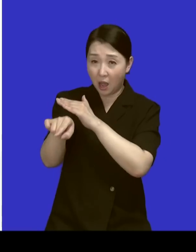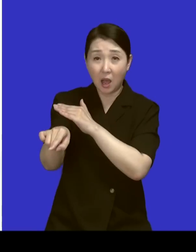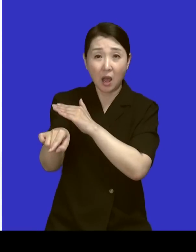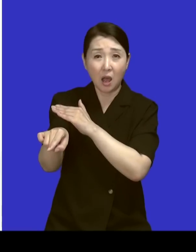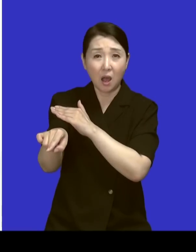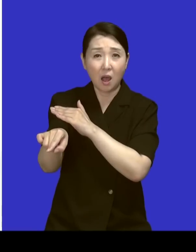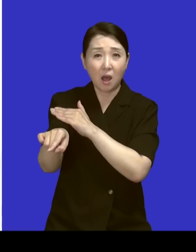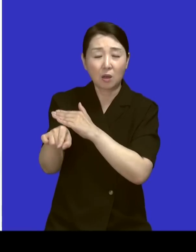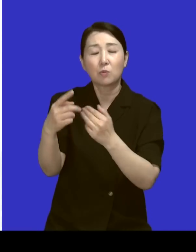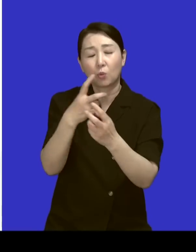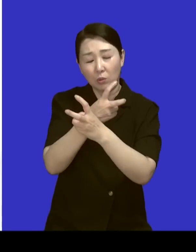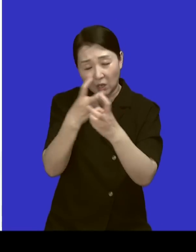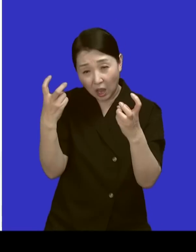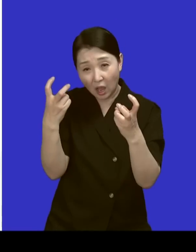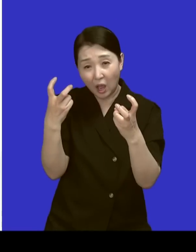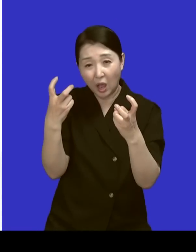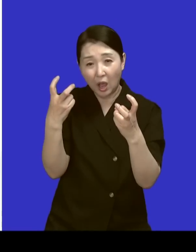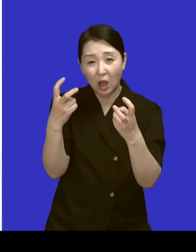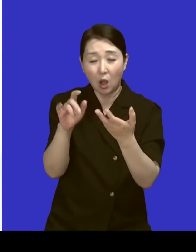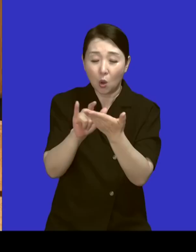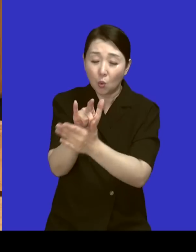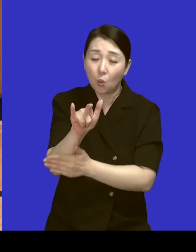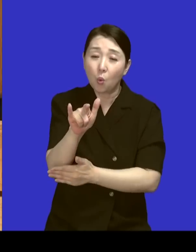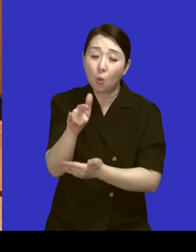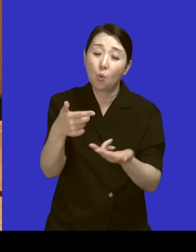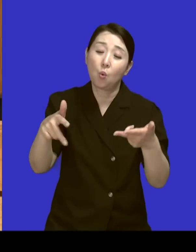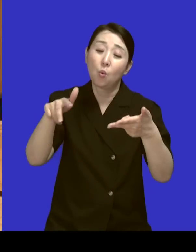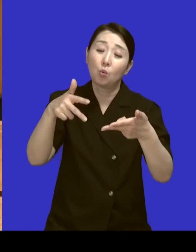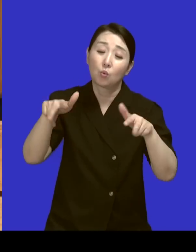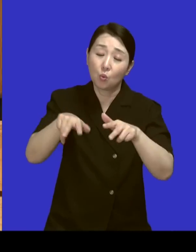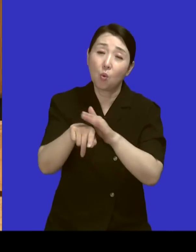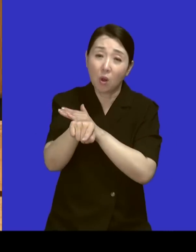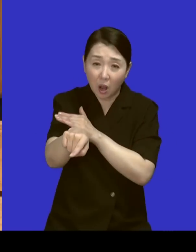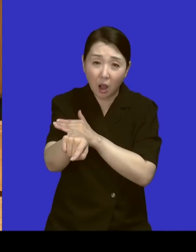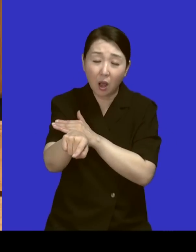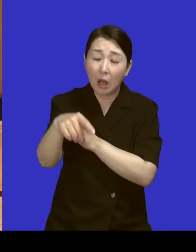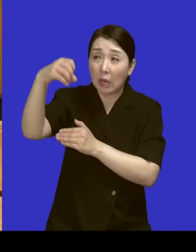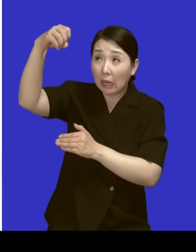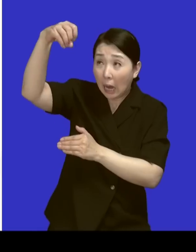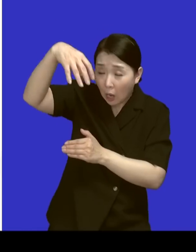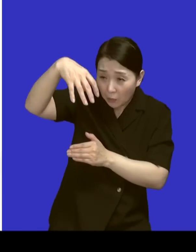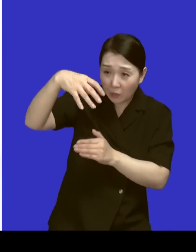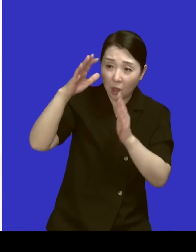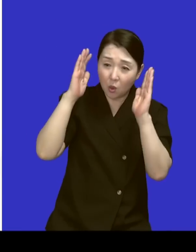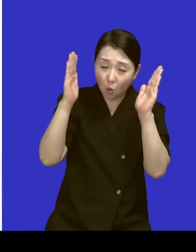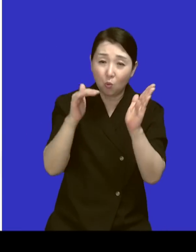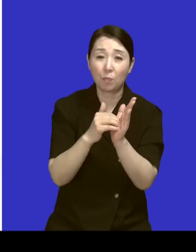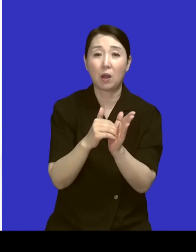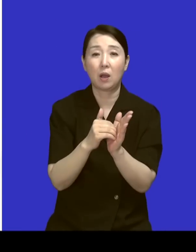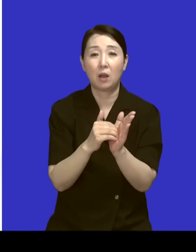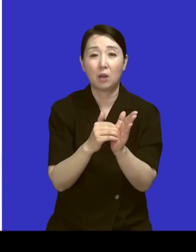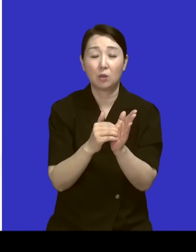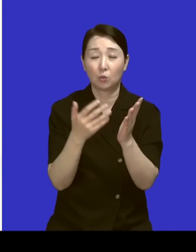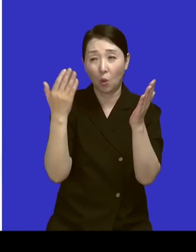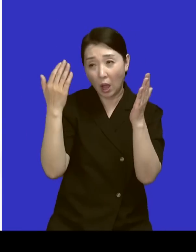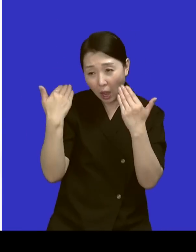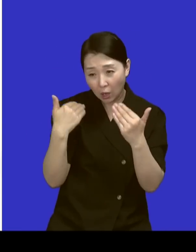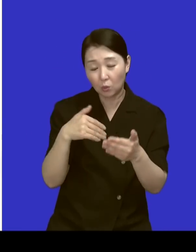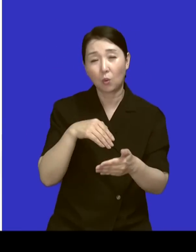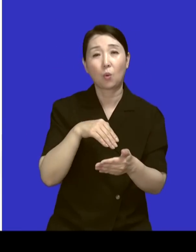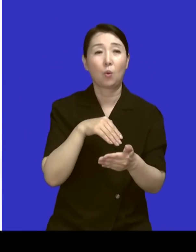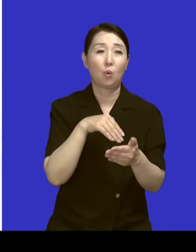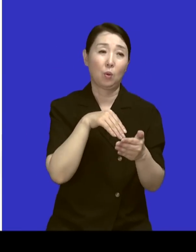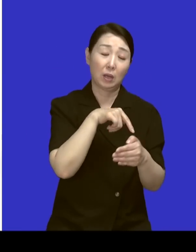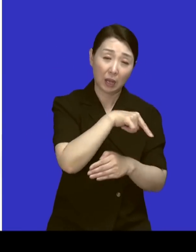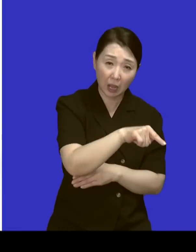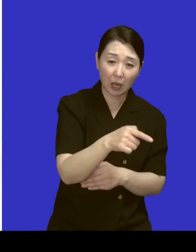공원에서 가로등 밑에서 밤을 새워서 공부를 했어요. 그리고 아침이 되면은 다시 학교로 등교해서 예. 또 도서실 갔다